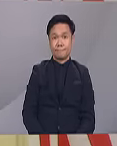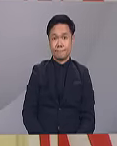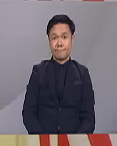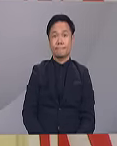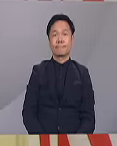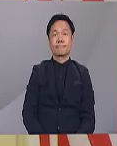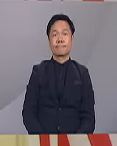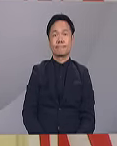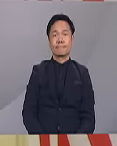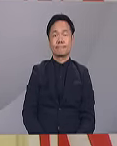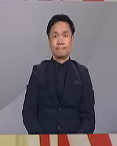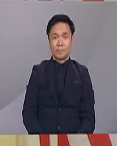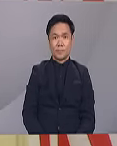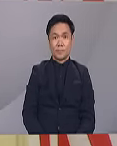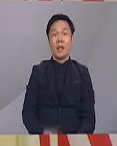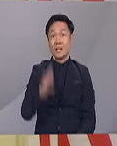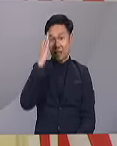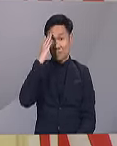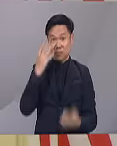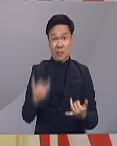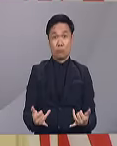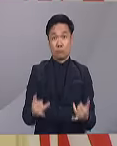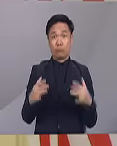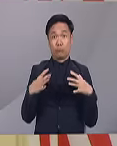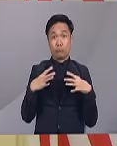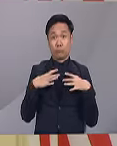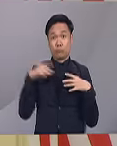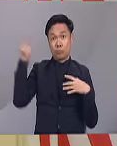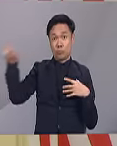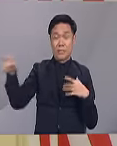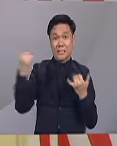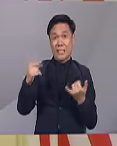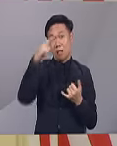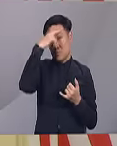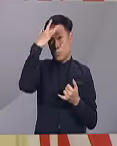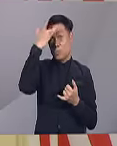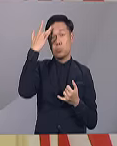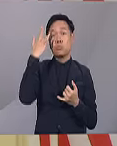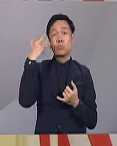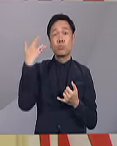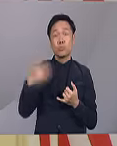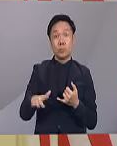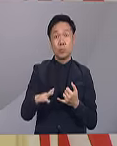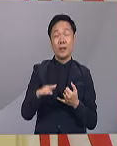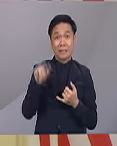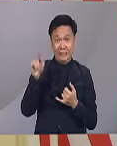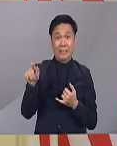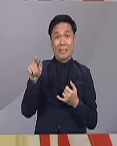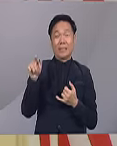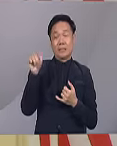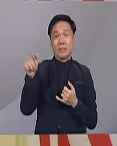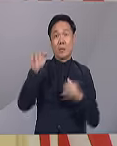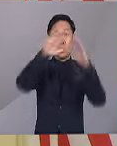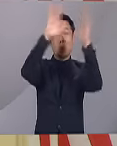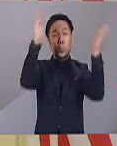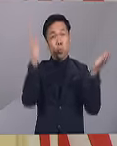bahawa cuti musim panas akan bermula Jun nanti sehingga September. Jadi kita tidak